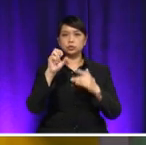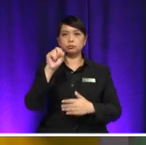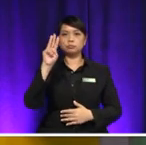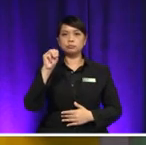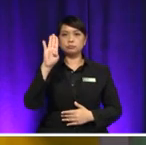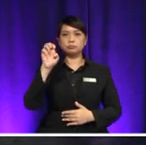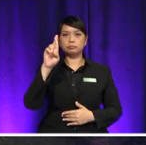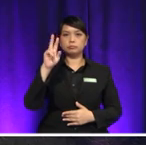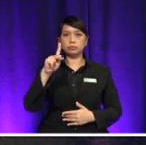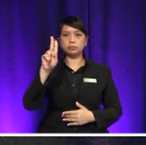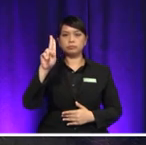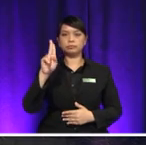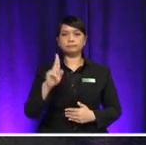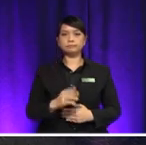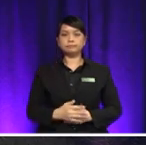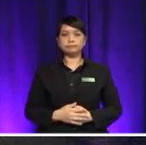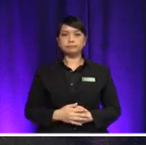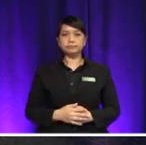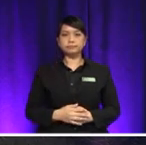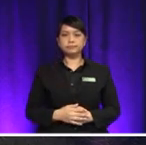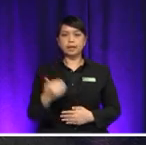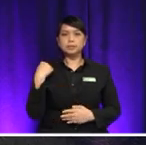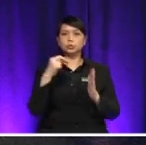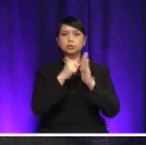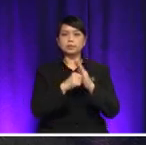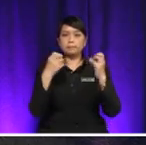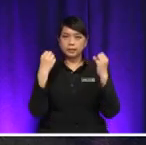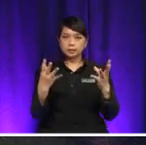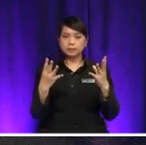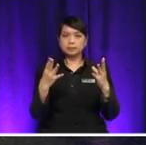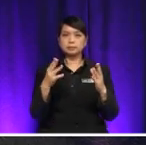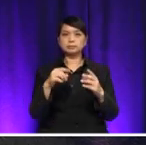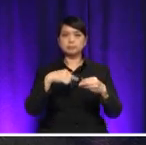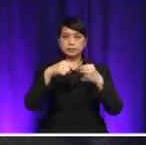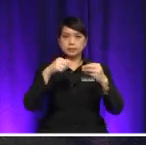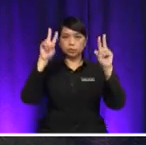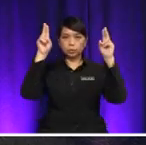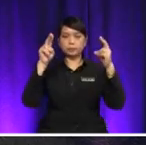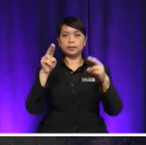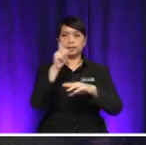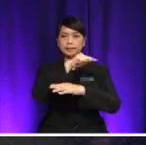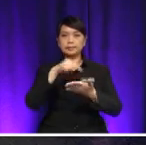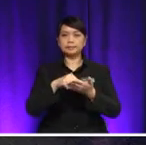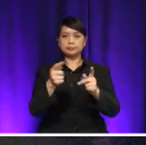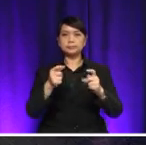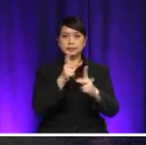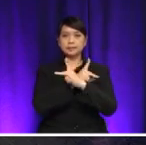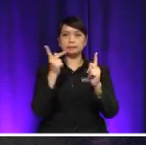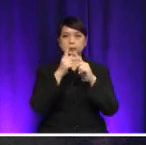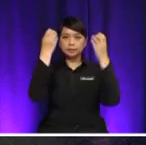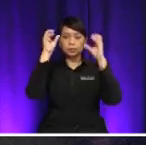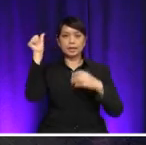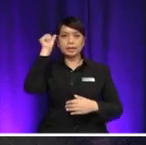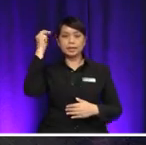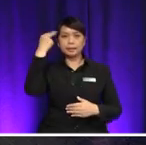sumberku di situ ada nota dan juga latihan yang cukup banyak mengenai topik kita yaitu matematika tambahan Terima kasih lagi sekali lagi